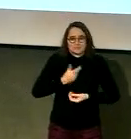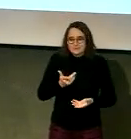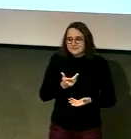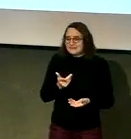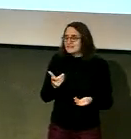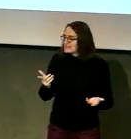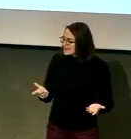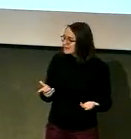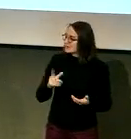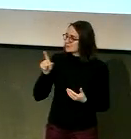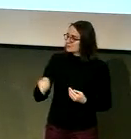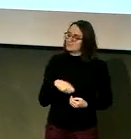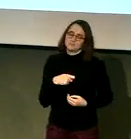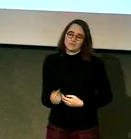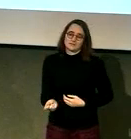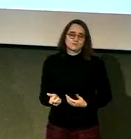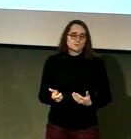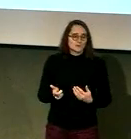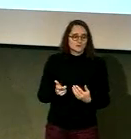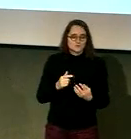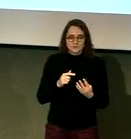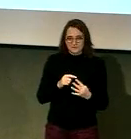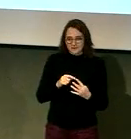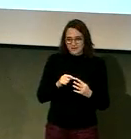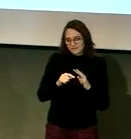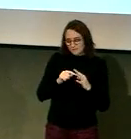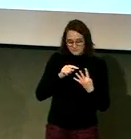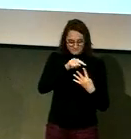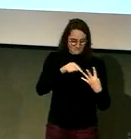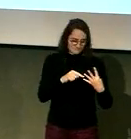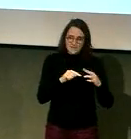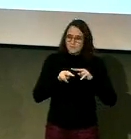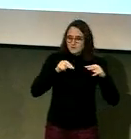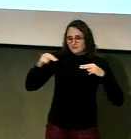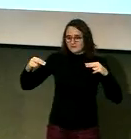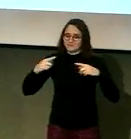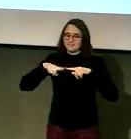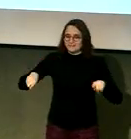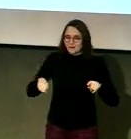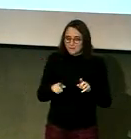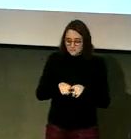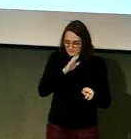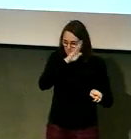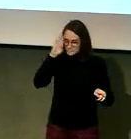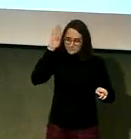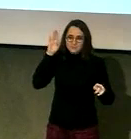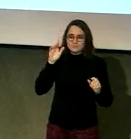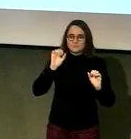on aura des regards interdisciplinaires et aussi interculturels.